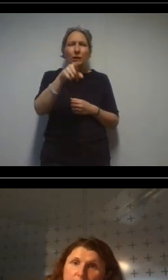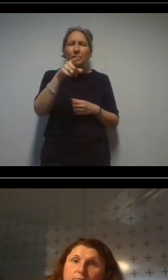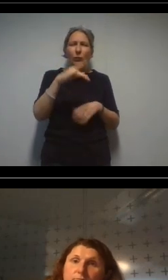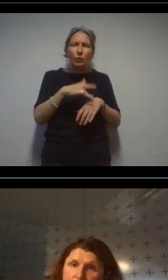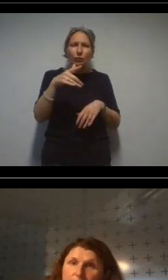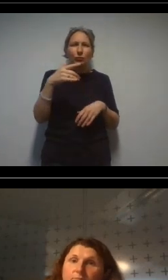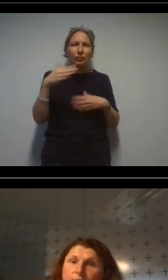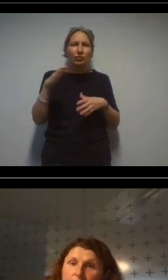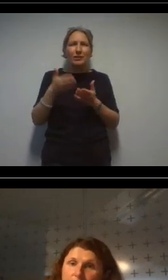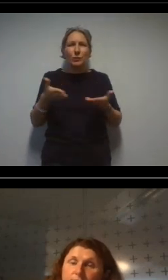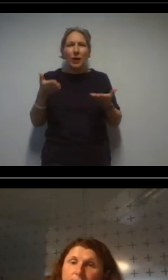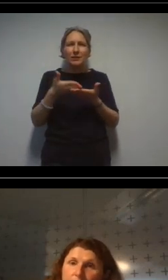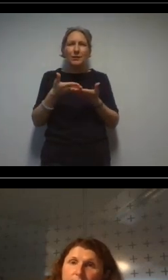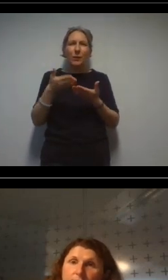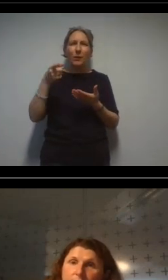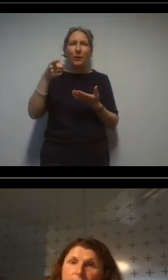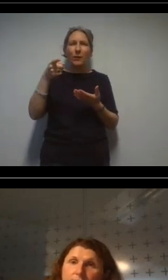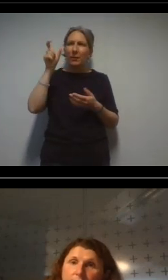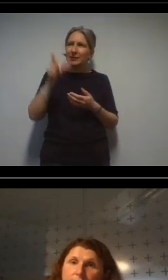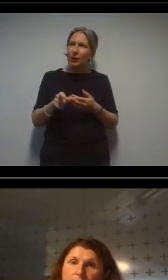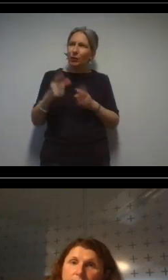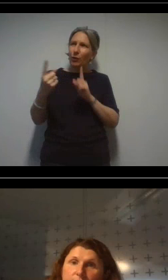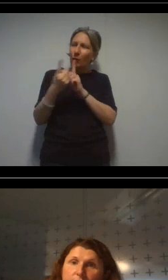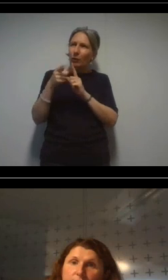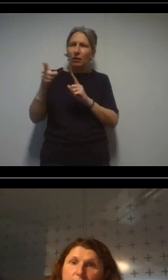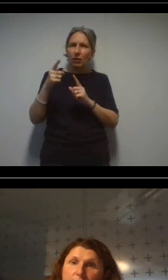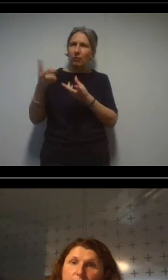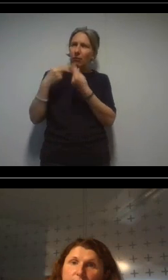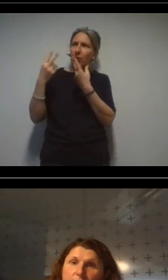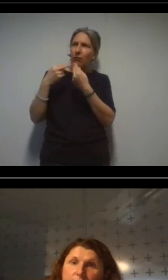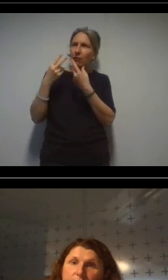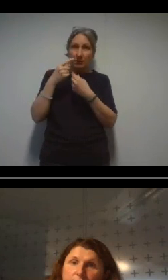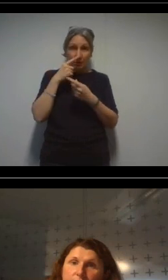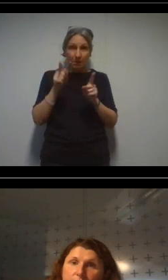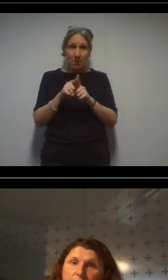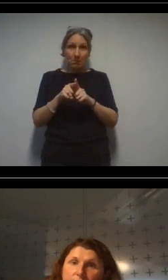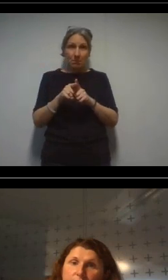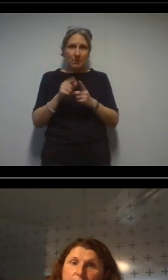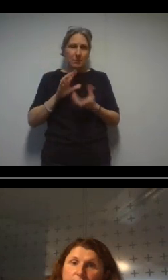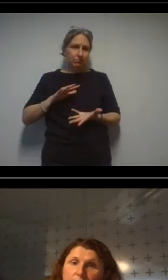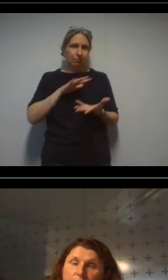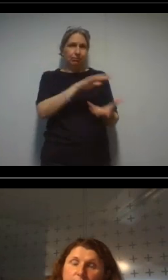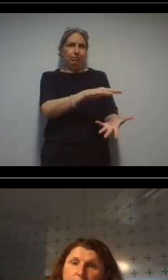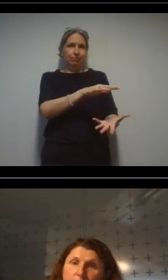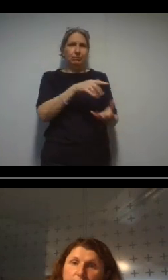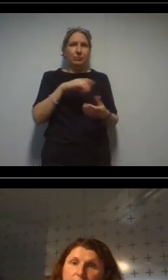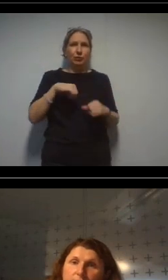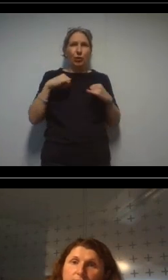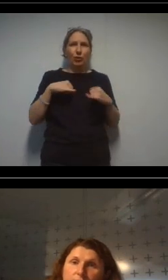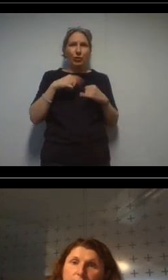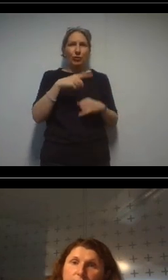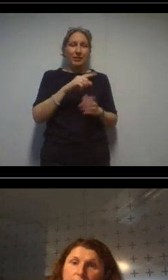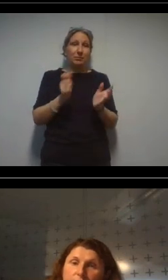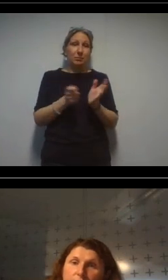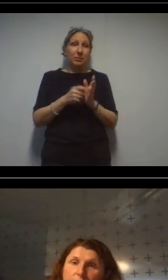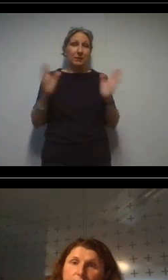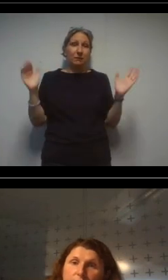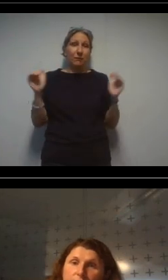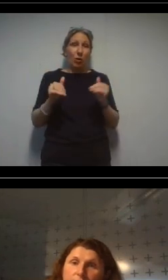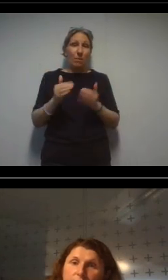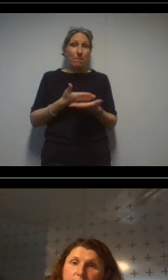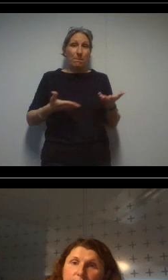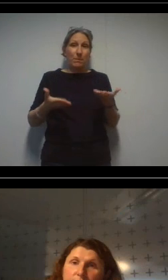parlé de leur métier. Et en fait, le but, c'est de faire vivre la même chose à ces jeunes lors de ces forums. Donc, vous